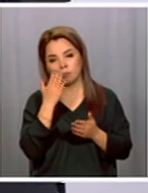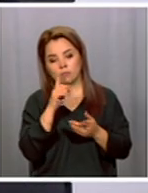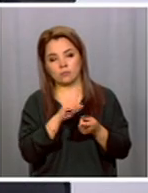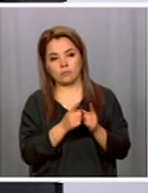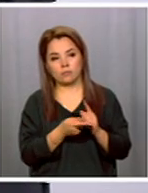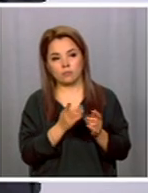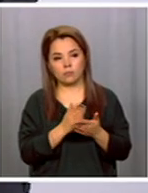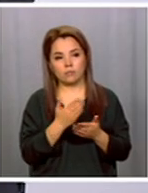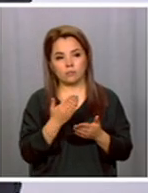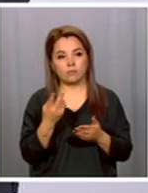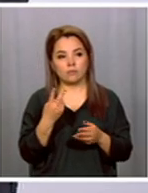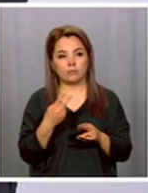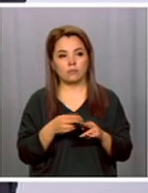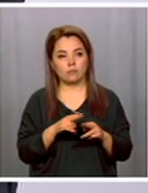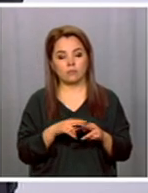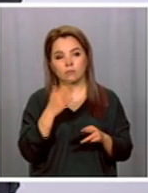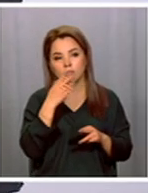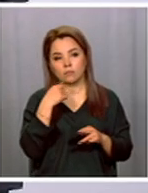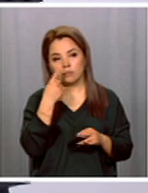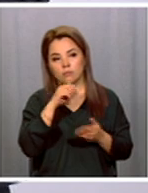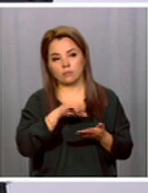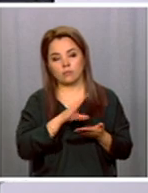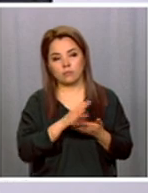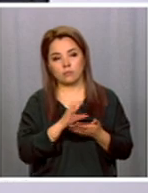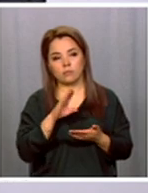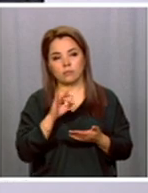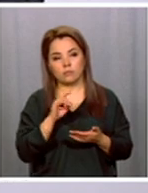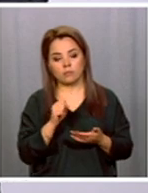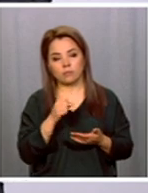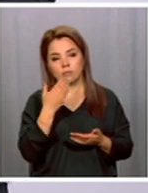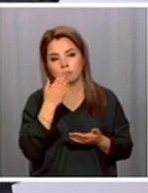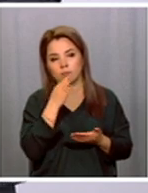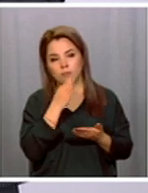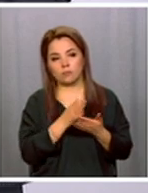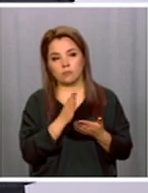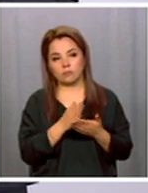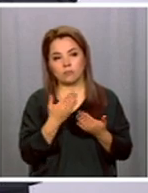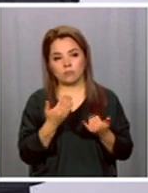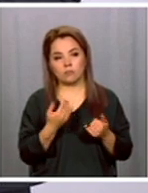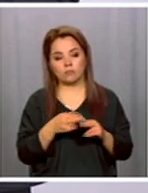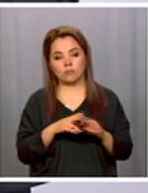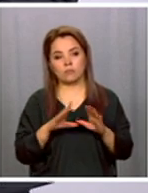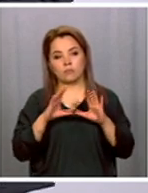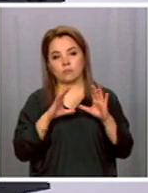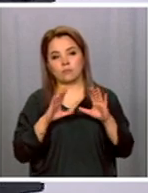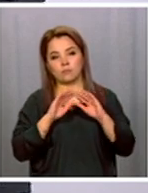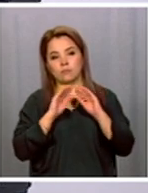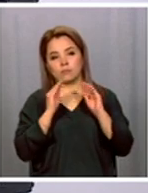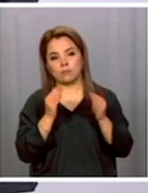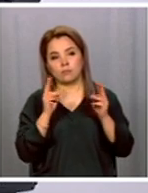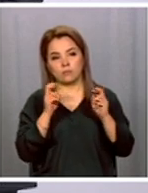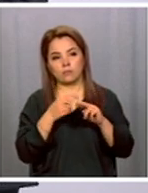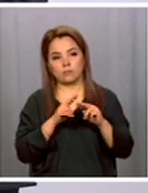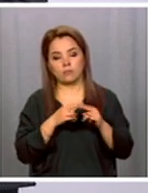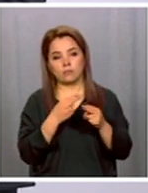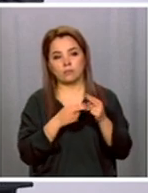Екінші бізде айнаның түрі ол сфералық айна. Сфералық айнаны белгілі бір мақсаттарда қолданады. Мысалы, мына